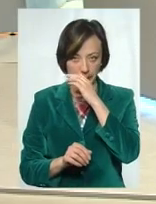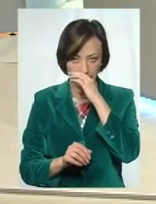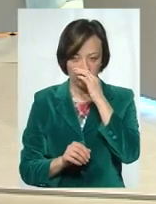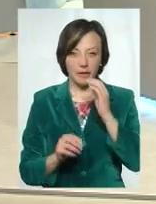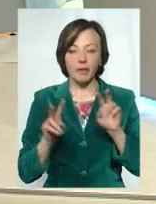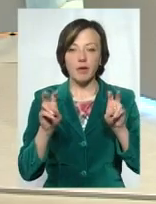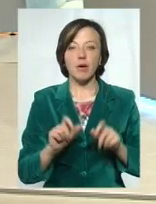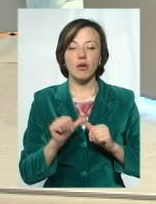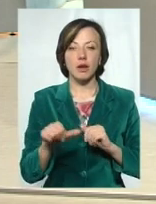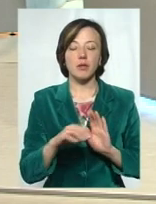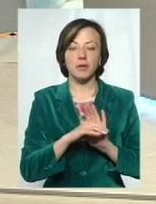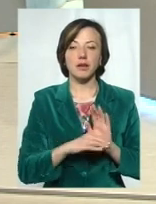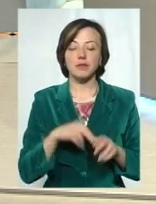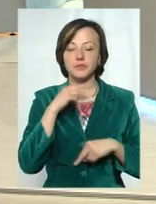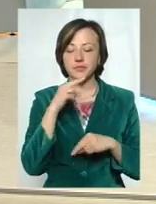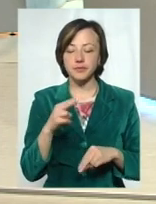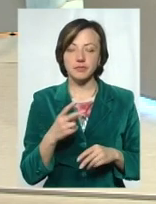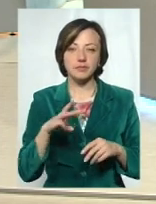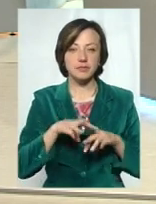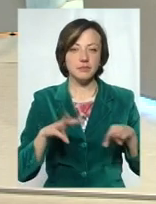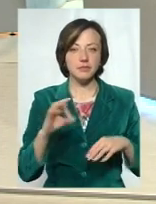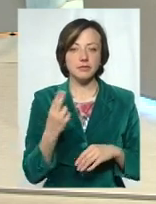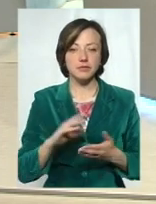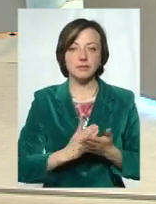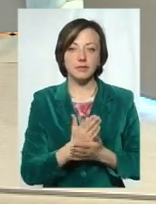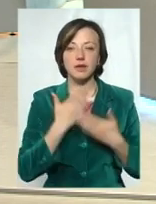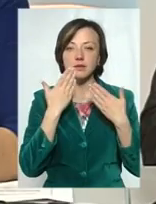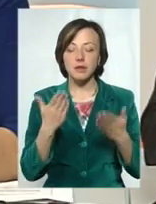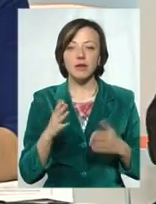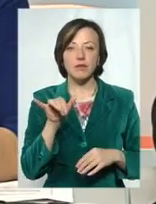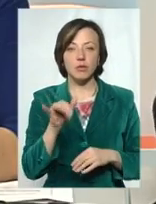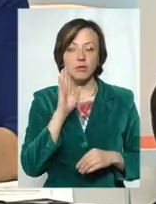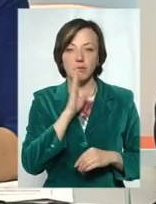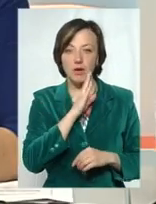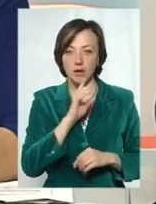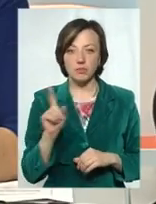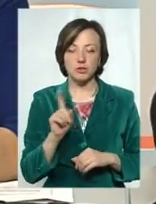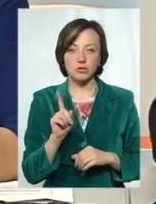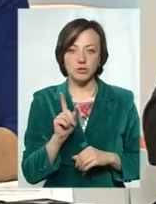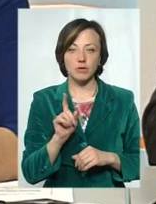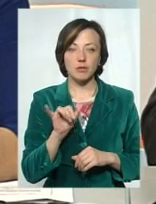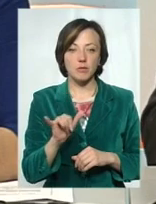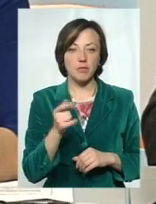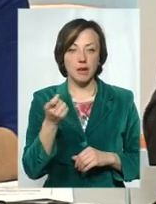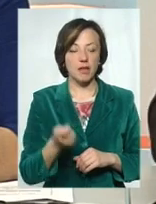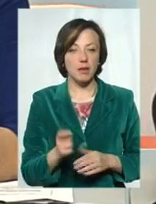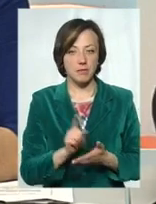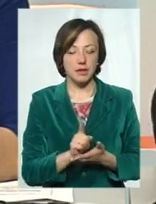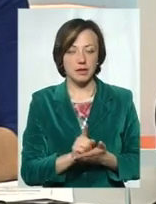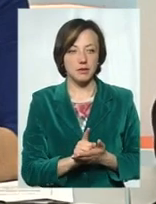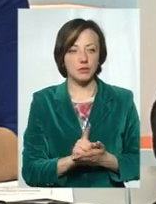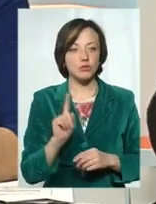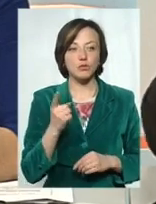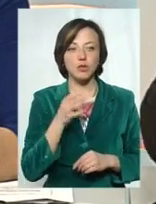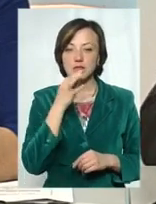увагу? От міністр соціальної політики, кажуть, він запитав у мами, що так от, в неї така мала пенсія. А що він